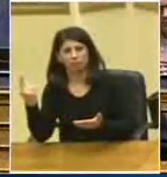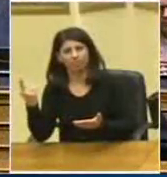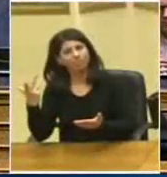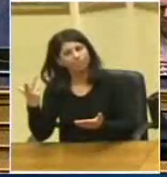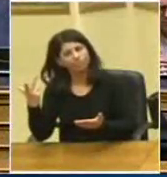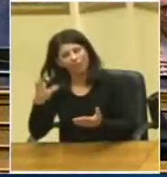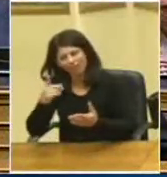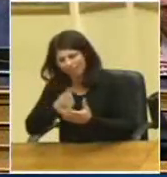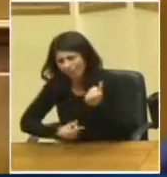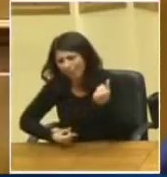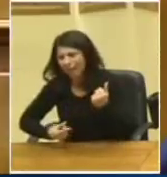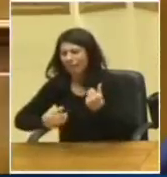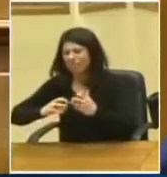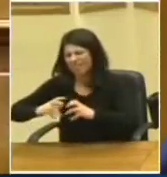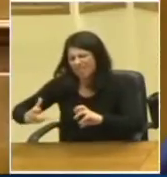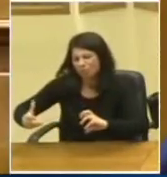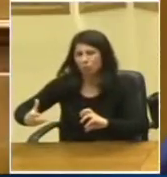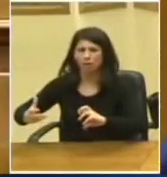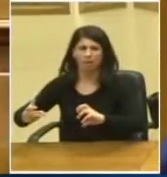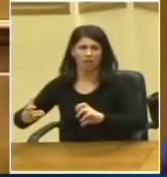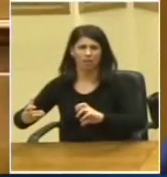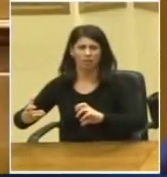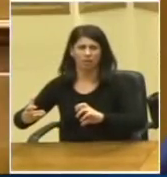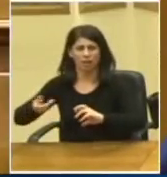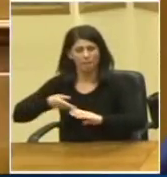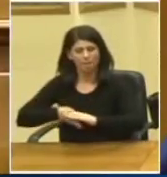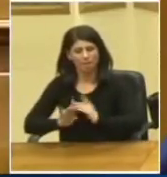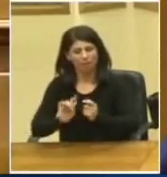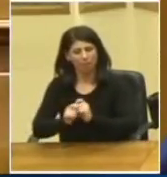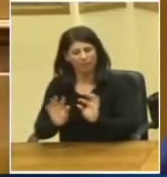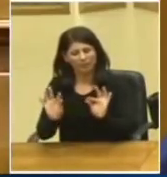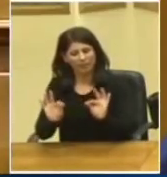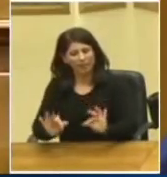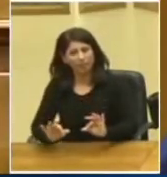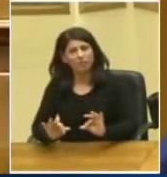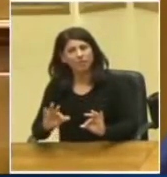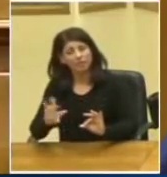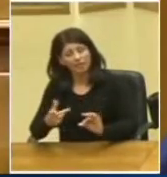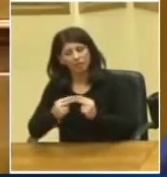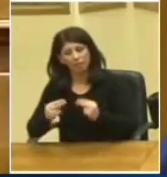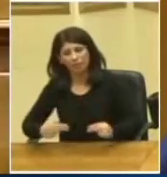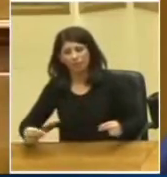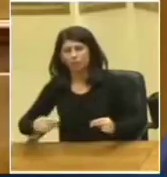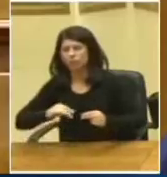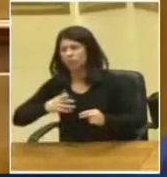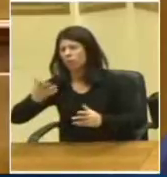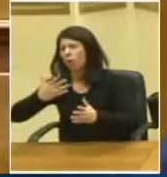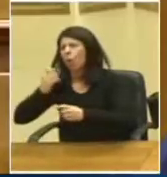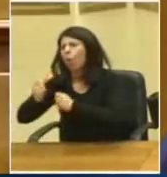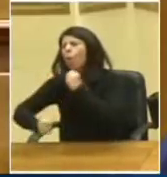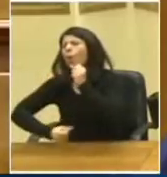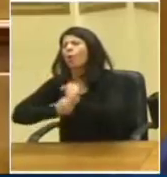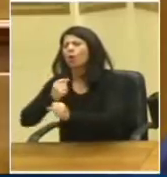ατέλειες, δυσλειτουργίες, μέσα από μεταρρυθμίσεις οι οποίες είτε επιλύουν ιστορικές εκκρεμότητες, όπως για